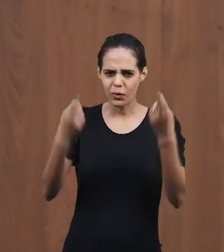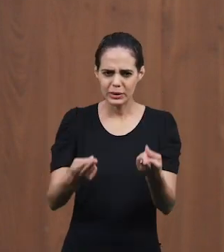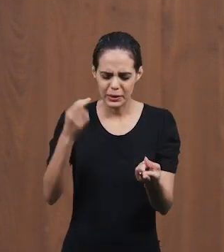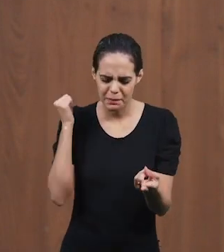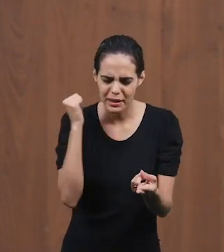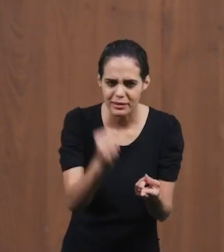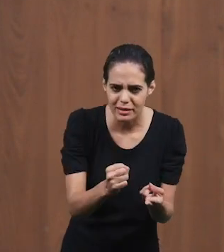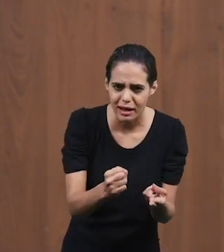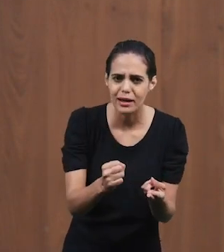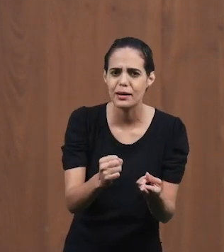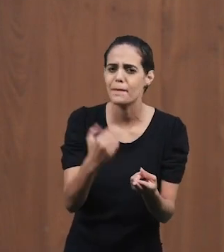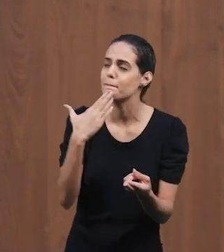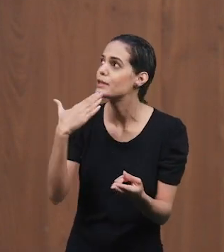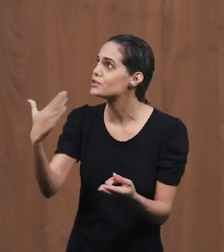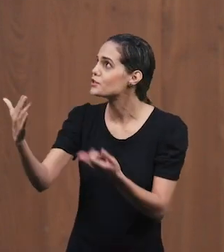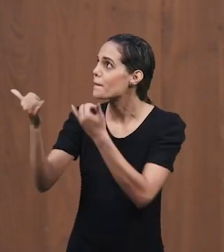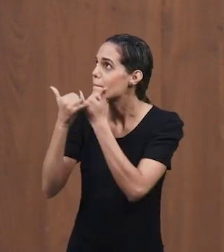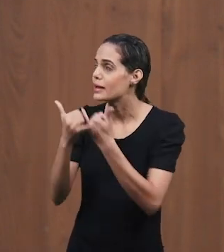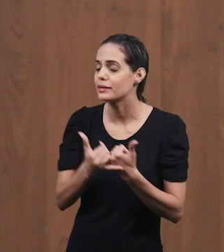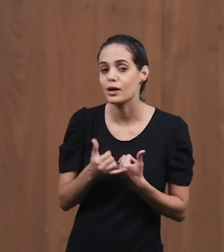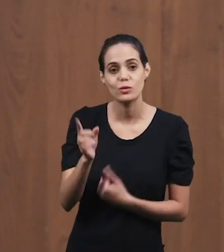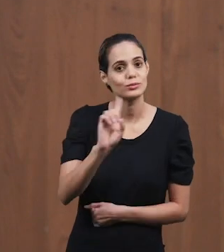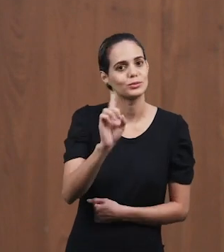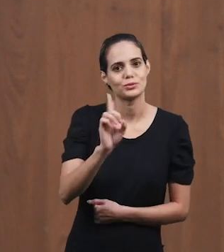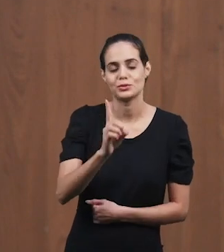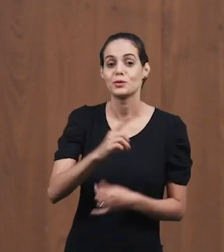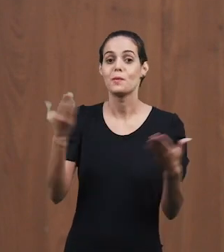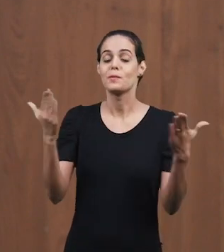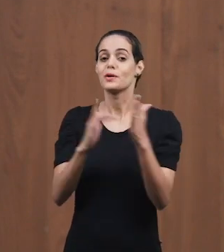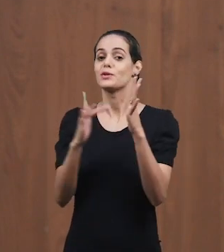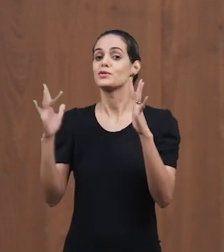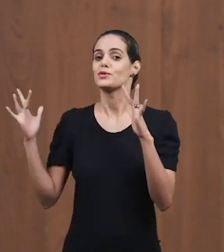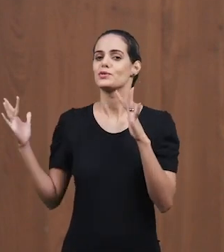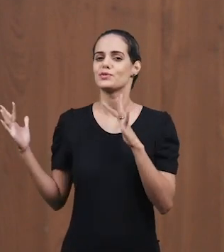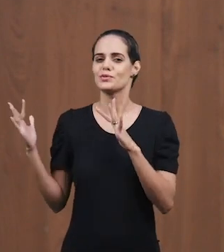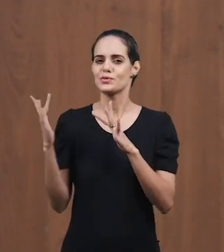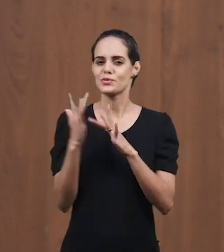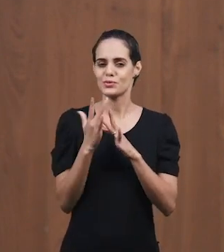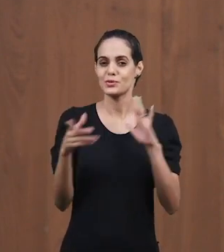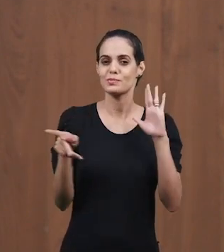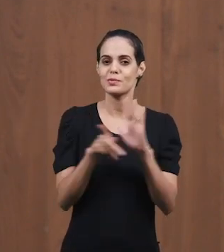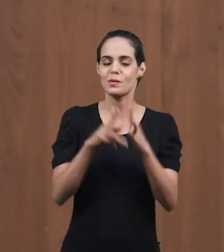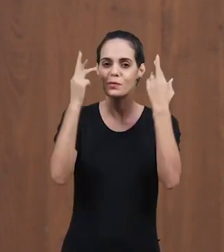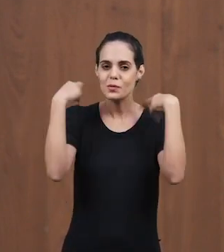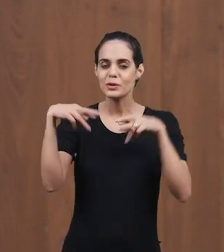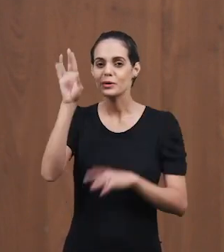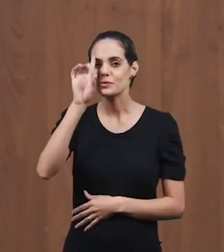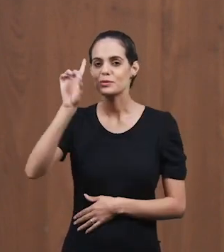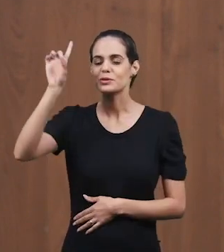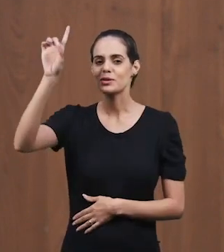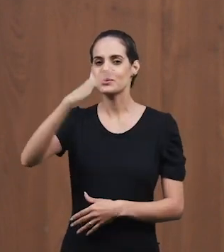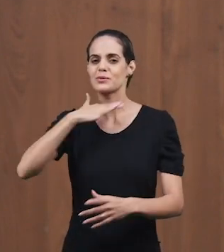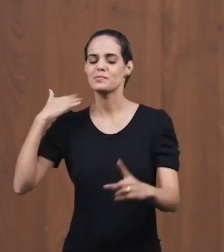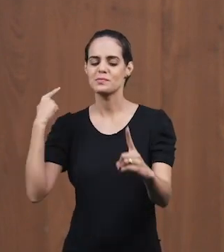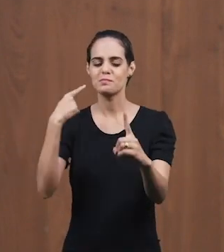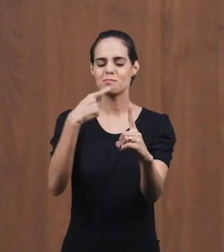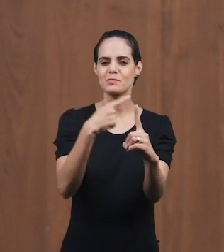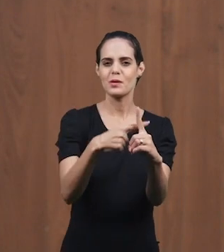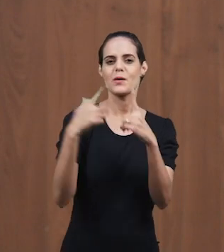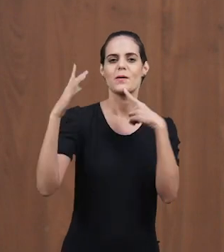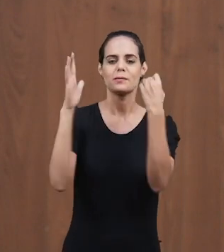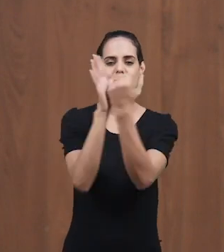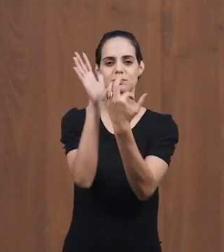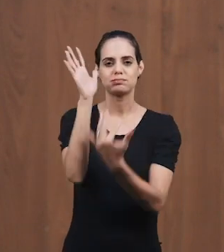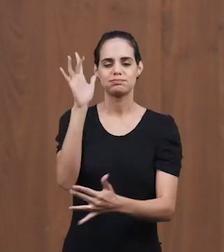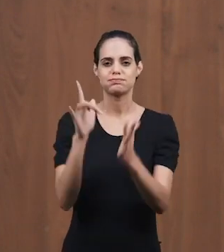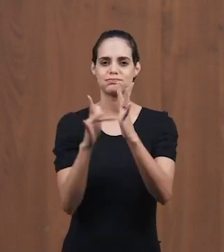un animal pour demander pardon à Dieu. Parce que Jésus, l'agneau de Dieu, a été déjà le sacrifice parfait.